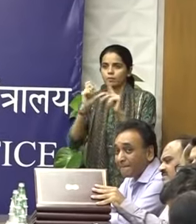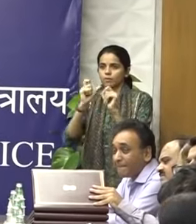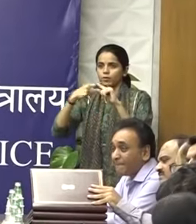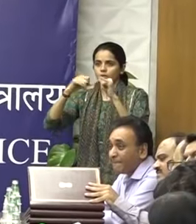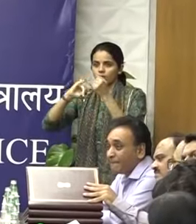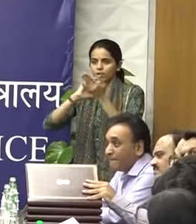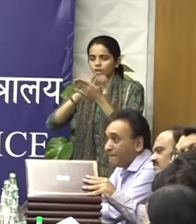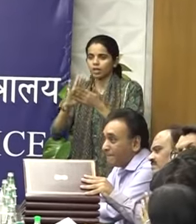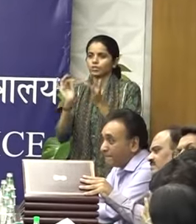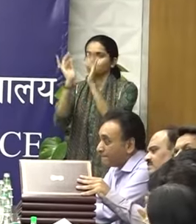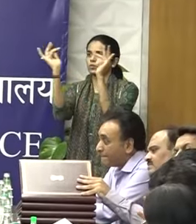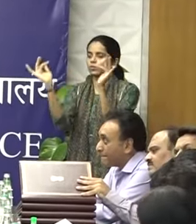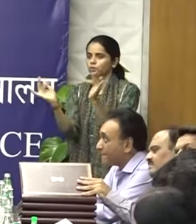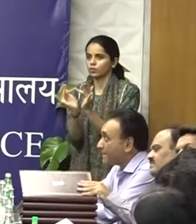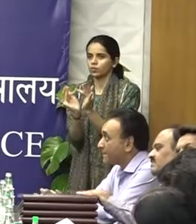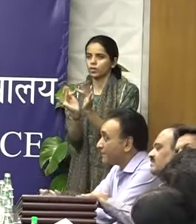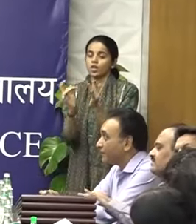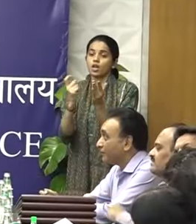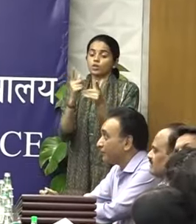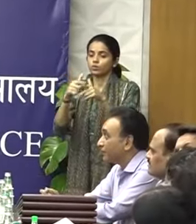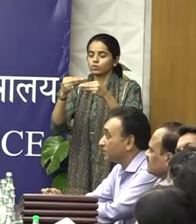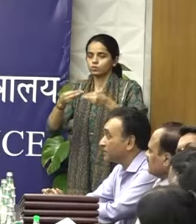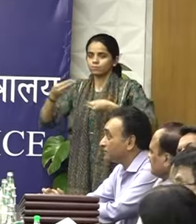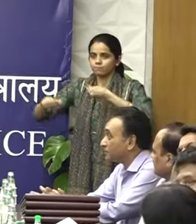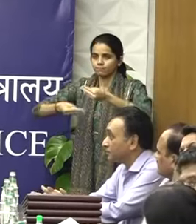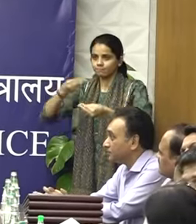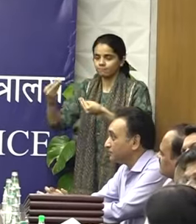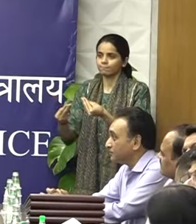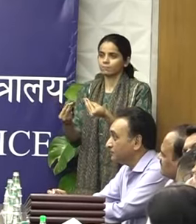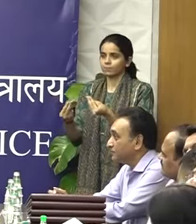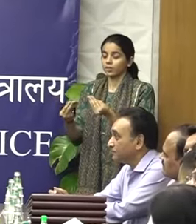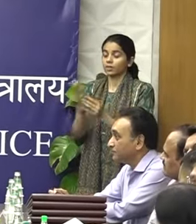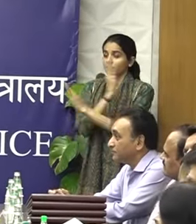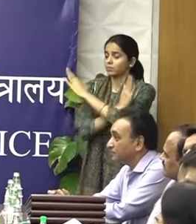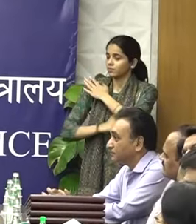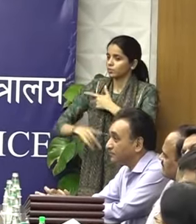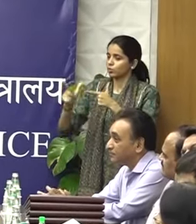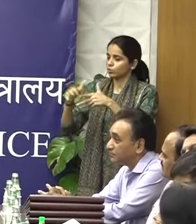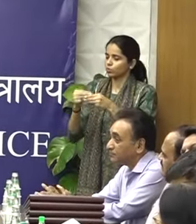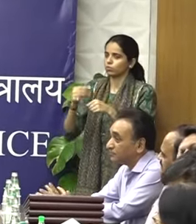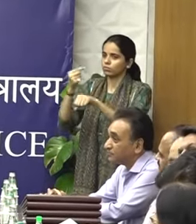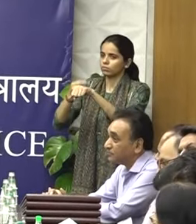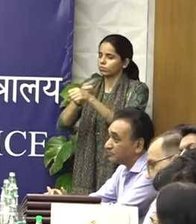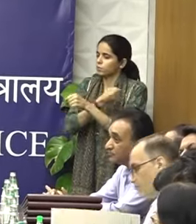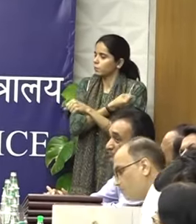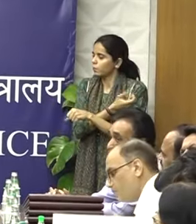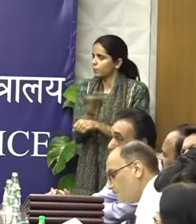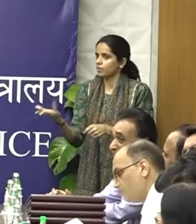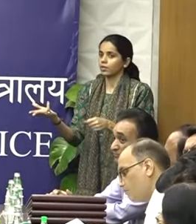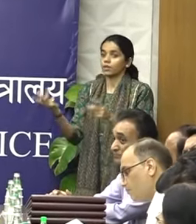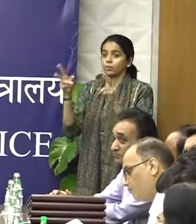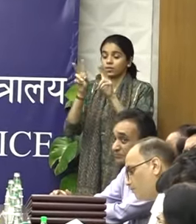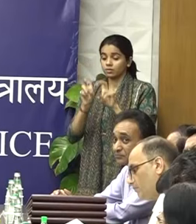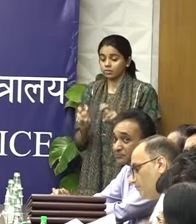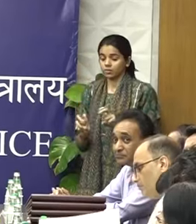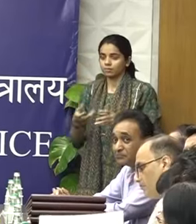वेब पोर्टल के तहत दिव्यांगजन रोजगार सेतु विकसित किया है, जिसे दिव्यांगजनों के लिए रोजगार के अवसरों की आपूर्ति और मांग के बीच की